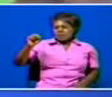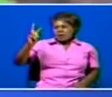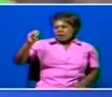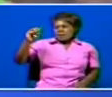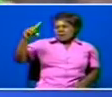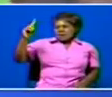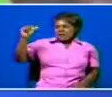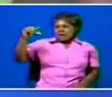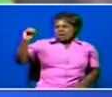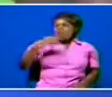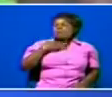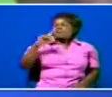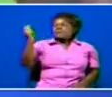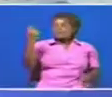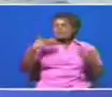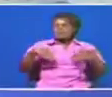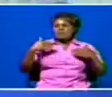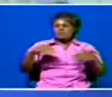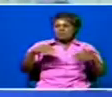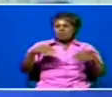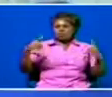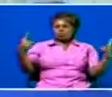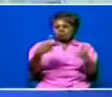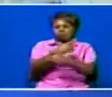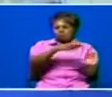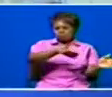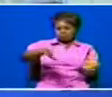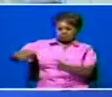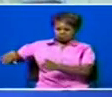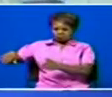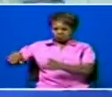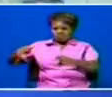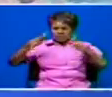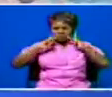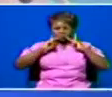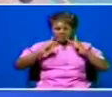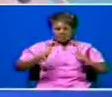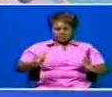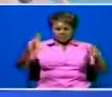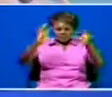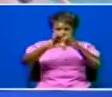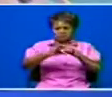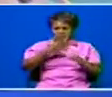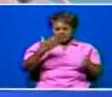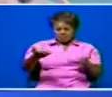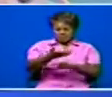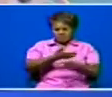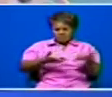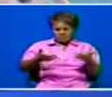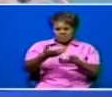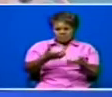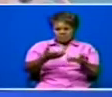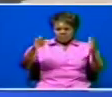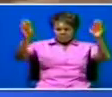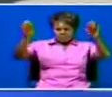Jackson Mandago naye aliwataka wakazi kuweka kando tofauti za kisiasa na kudumisha umoja ili kuboresha uchumi katika eneo la